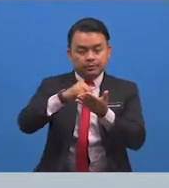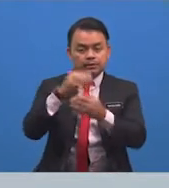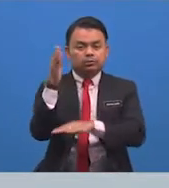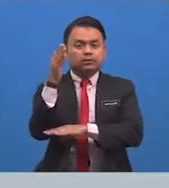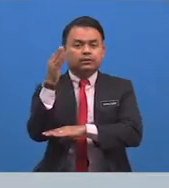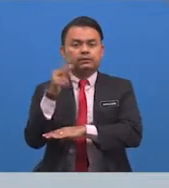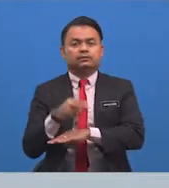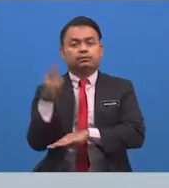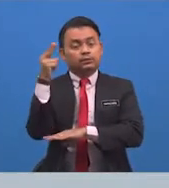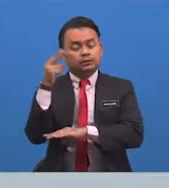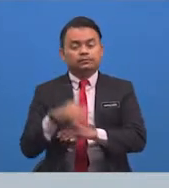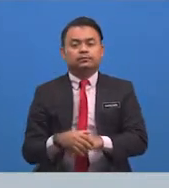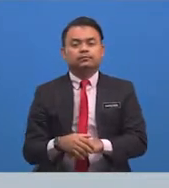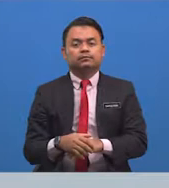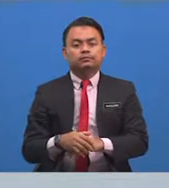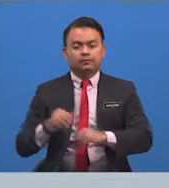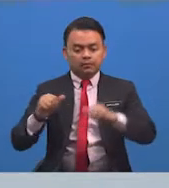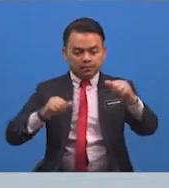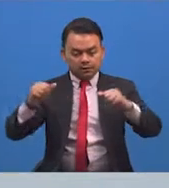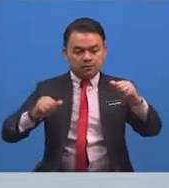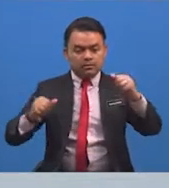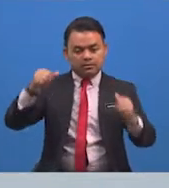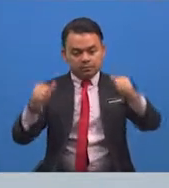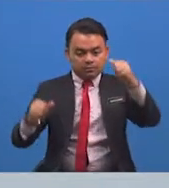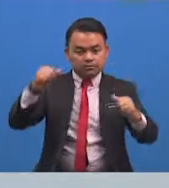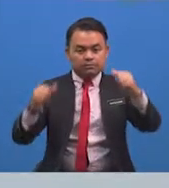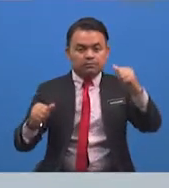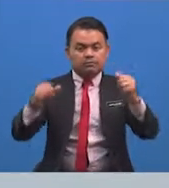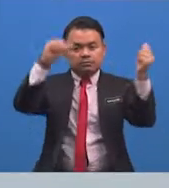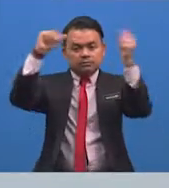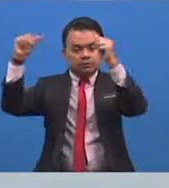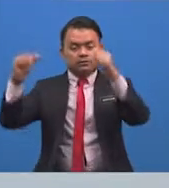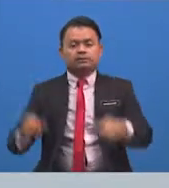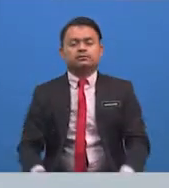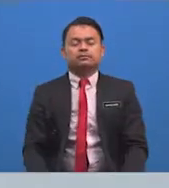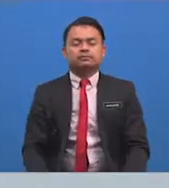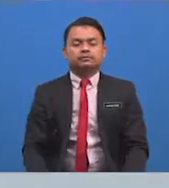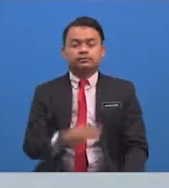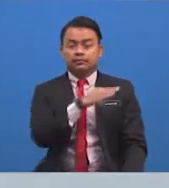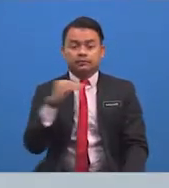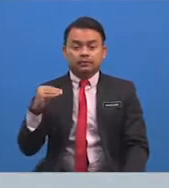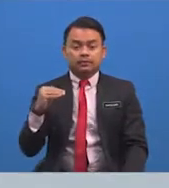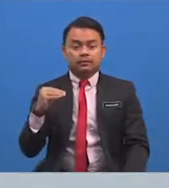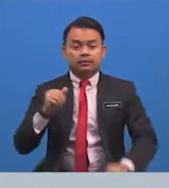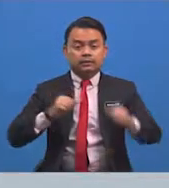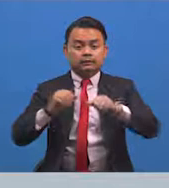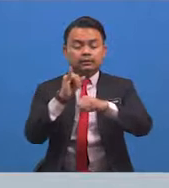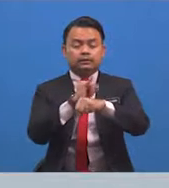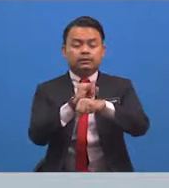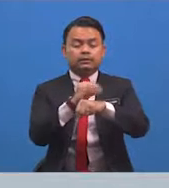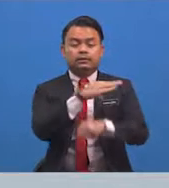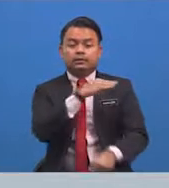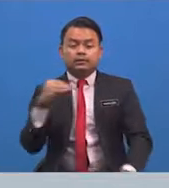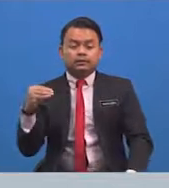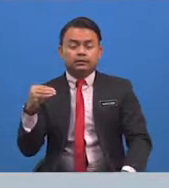pembebasan asap daripada kenderaan bermotor dan aktiviti perindustrian dan juga